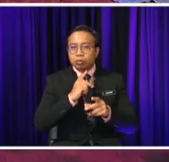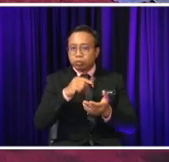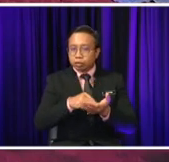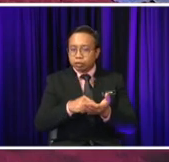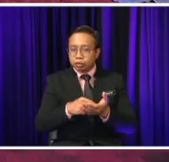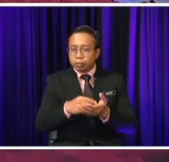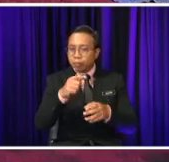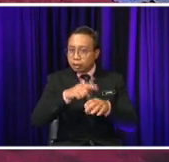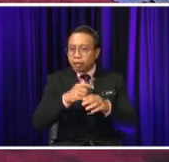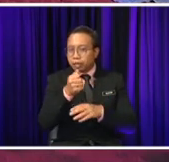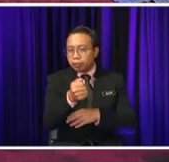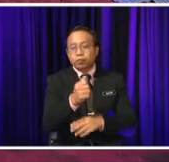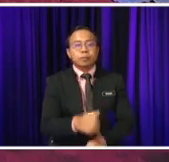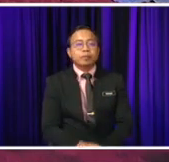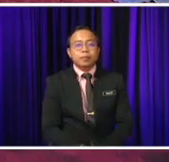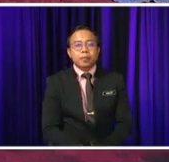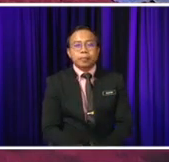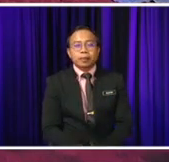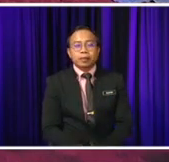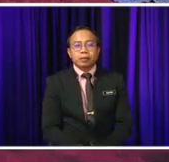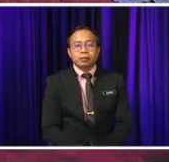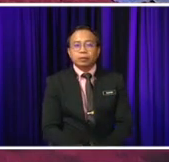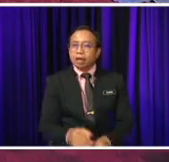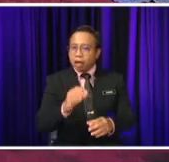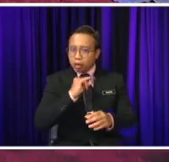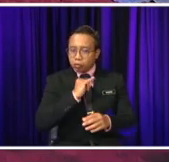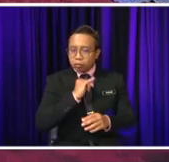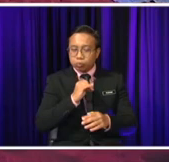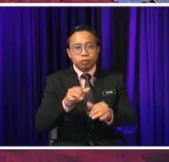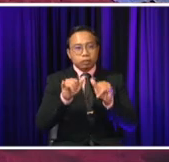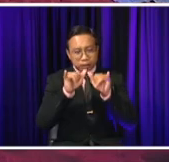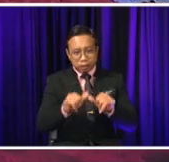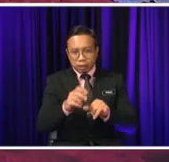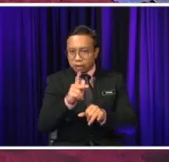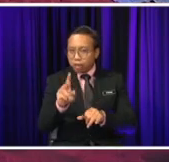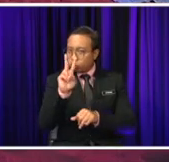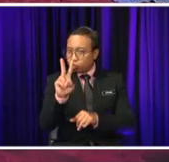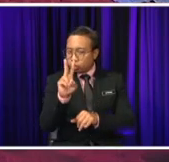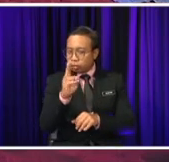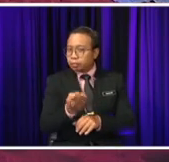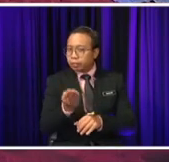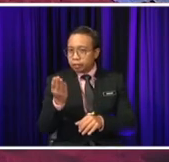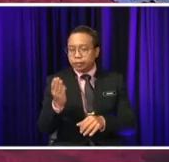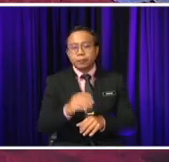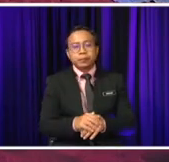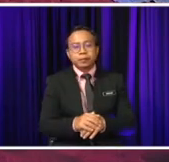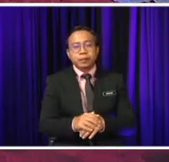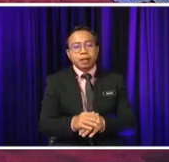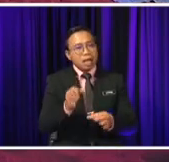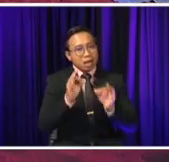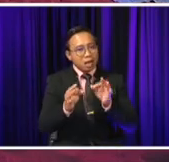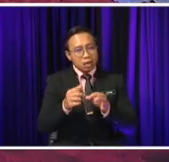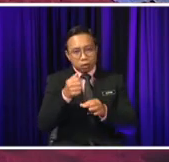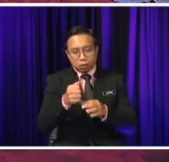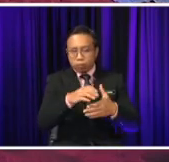kepada kamu Sesungguhnya aku tinggalkan kepada kamu dua perkara yang sekiranya kamu